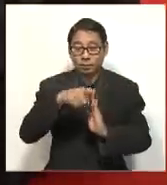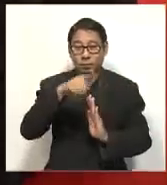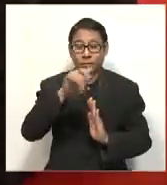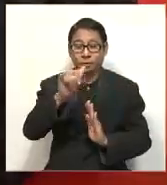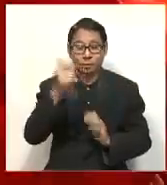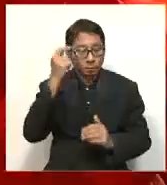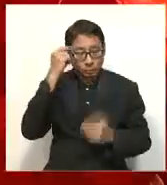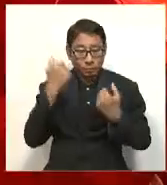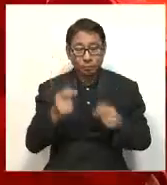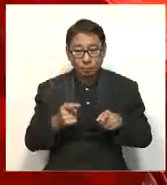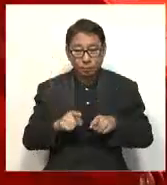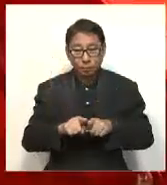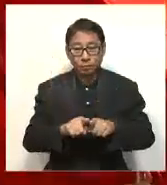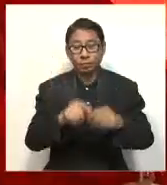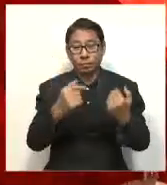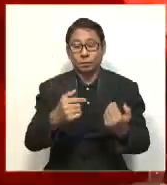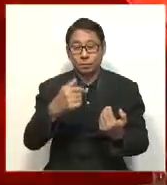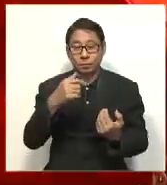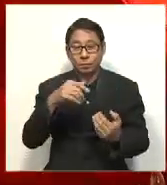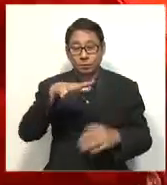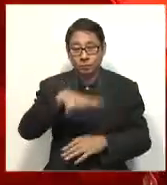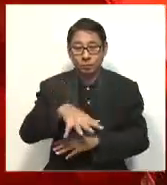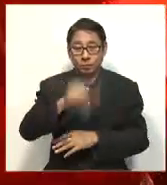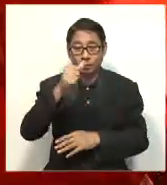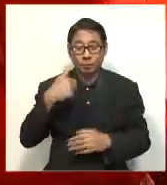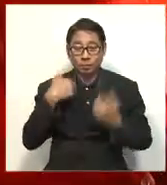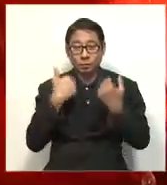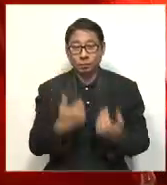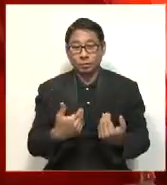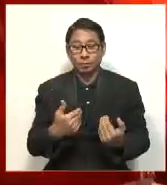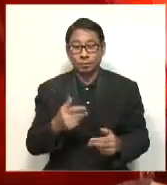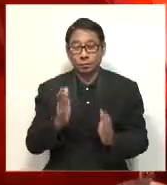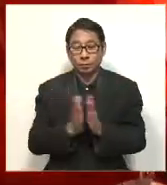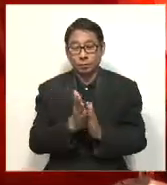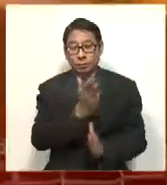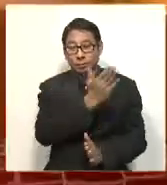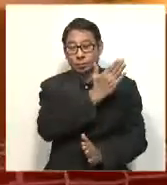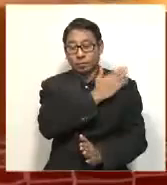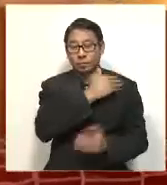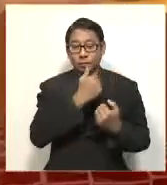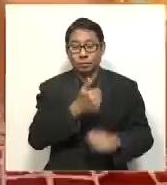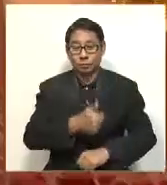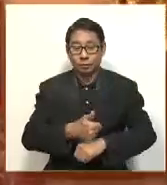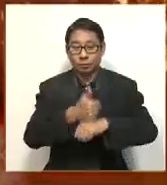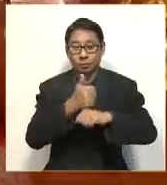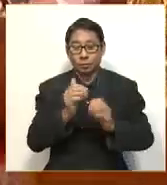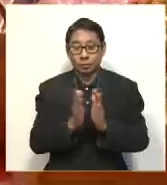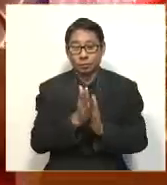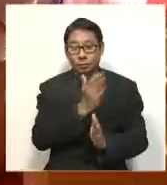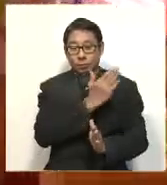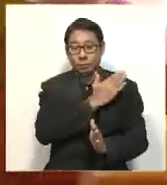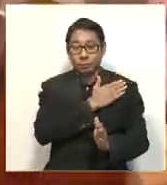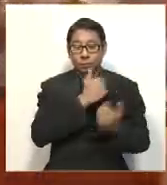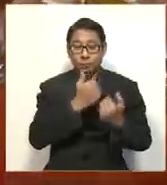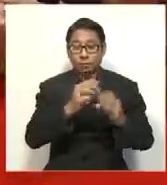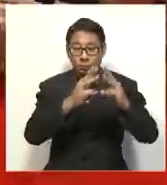ทธรูปศักดิ์สิทธิ์คู่บ้านคู่เมืองพร้อมนมัสการพระสุนทรกิติคุณรักษาราชการแทนเจ้าอาวาสวัดศรีคมคำรักษ